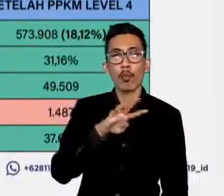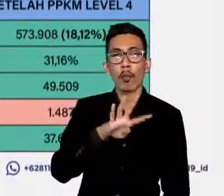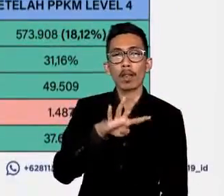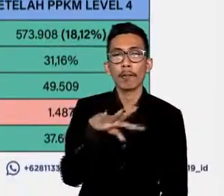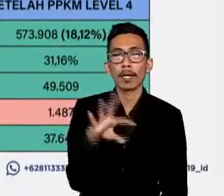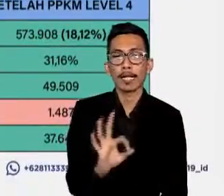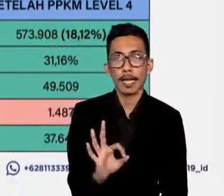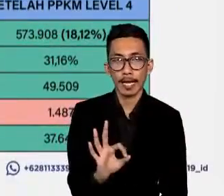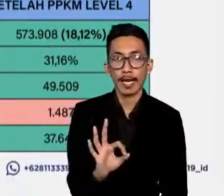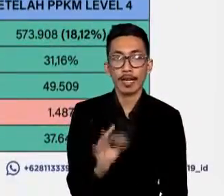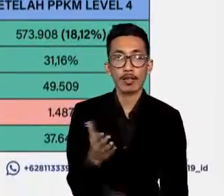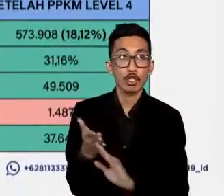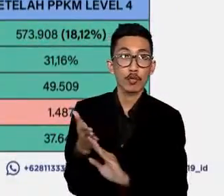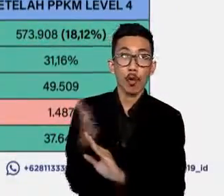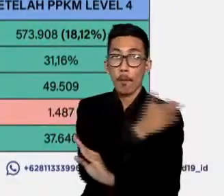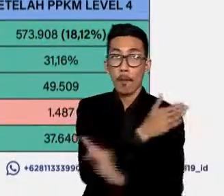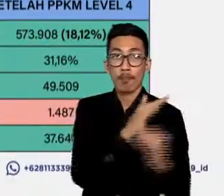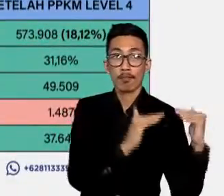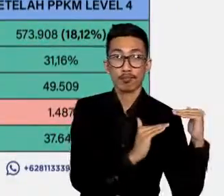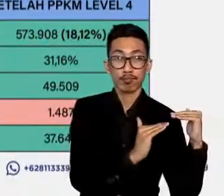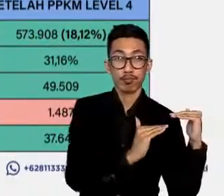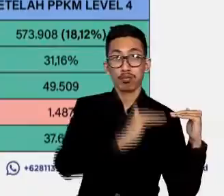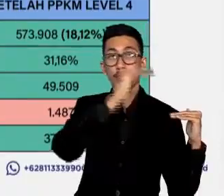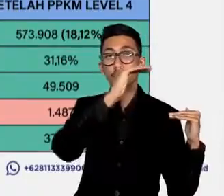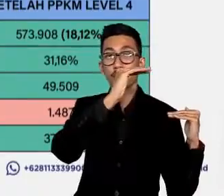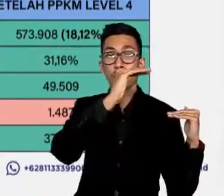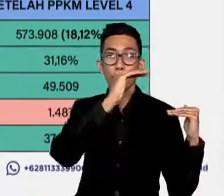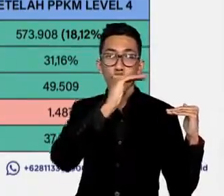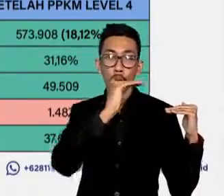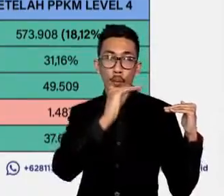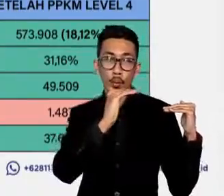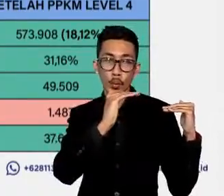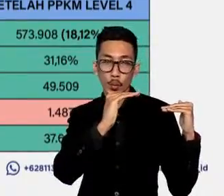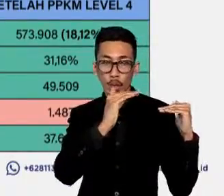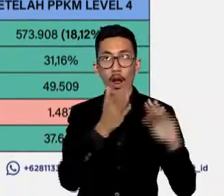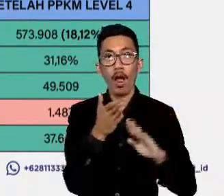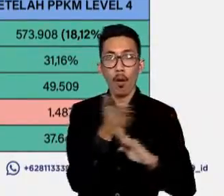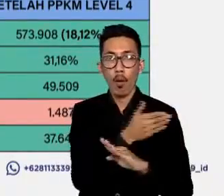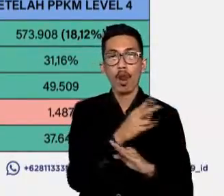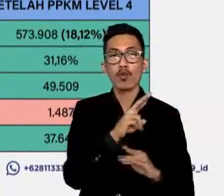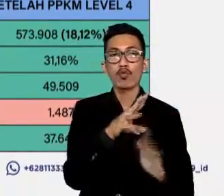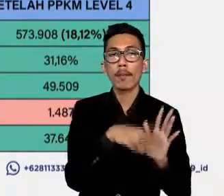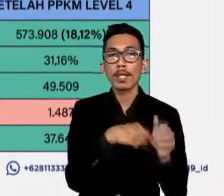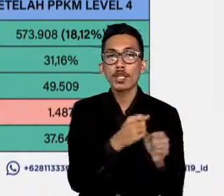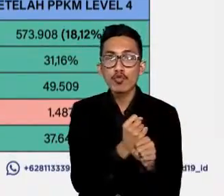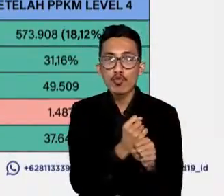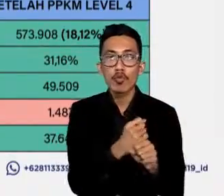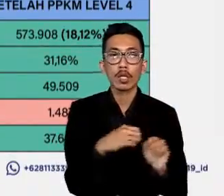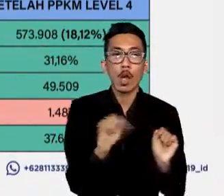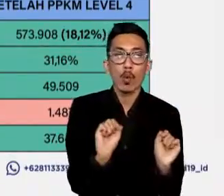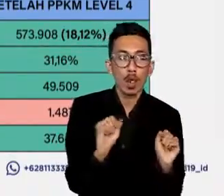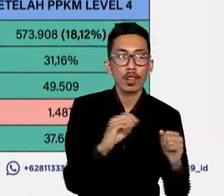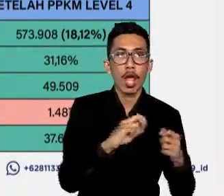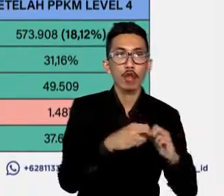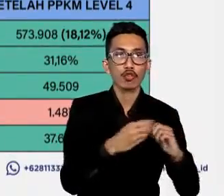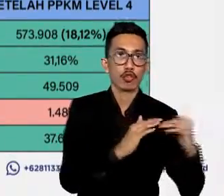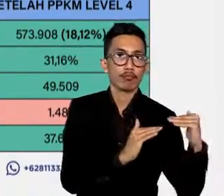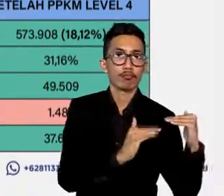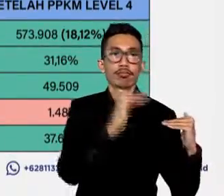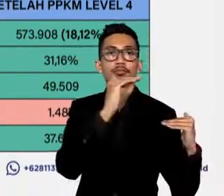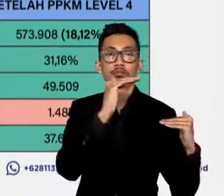setelah sebelumnya terjadi peningkatan selama dua minggu saat masa ppkm darurat Hai